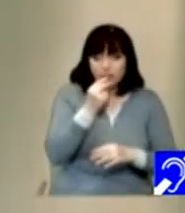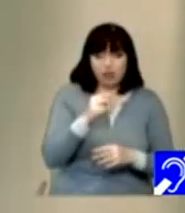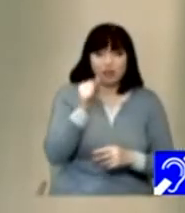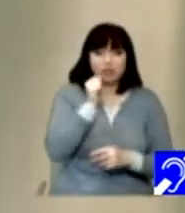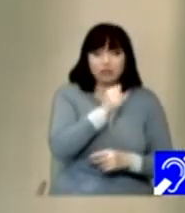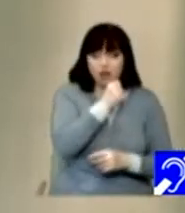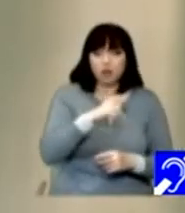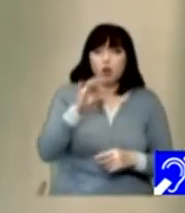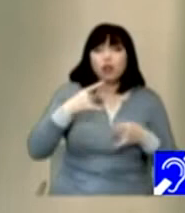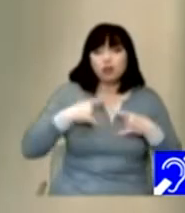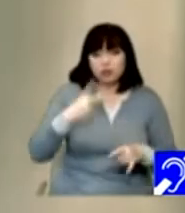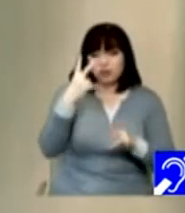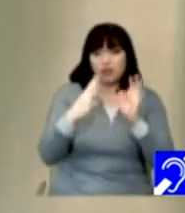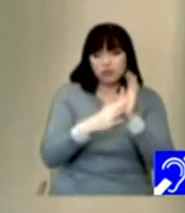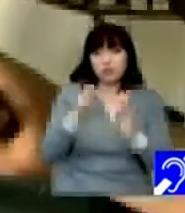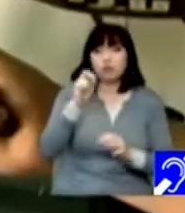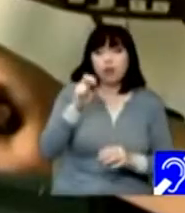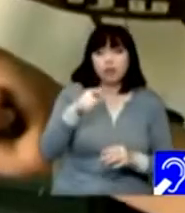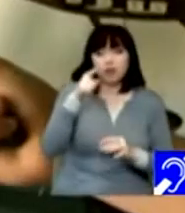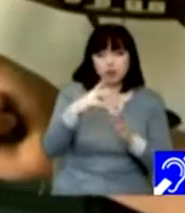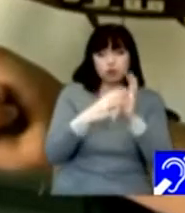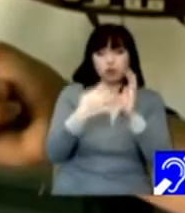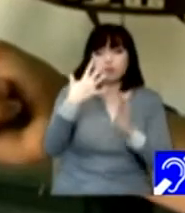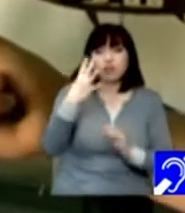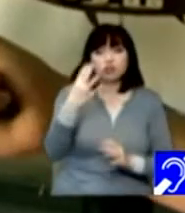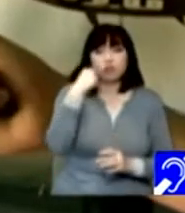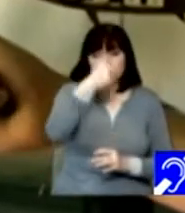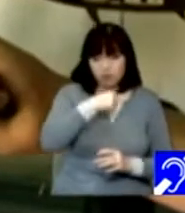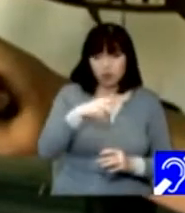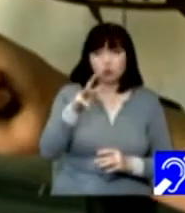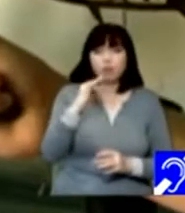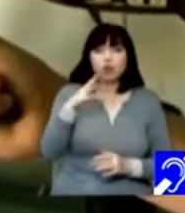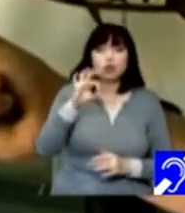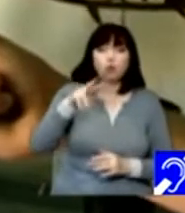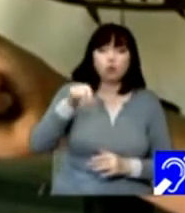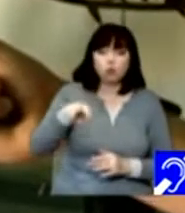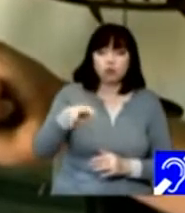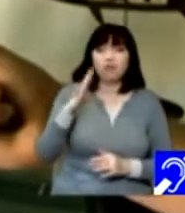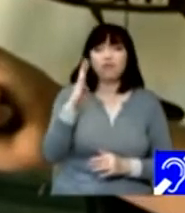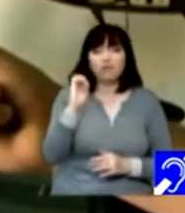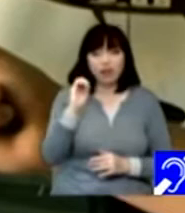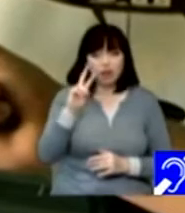Mudrea s-a născut în 29 aprilie 1954 în localitatea Mitocul Vechi, Orhei.